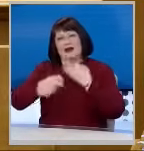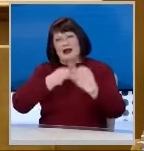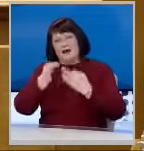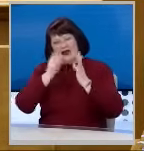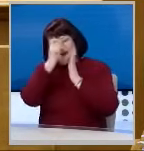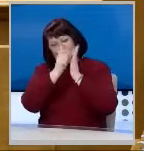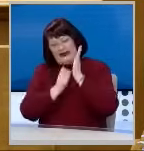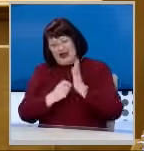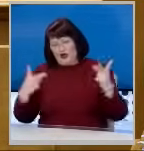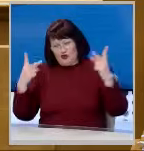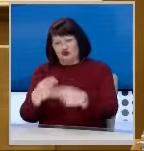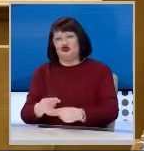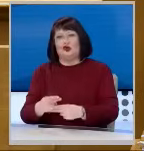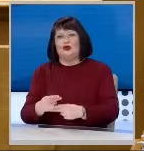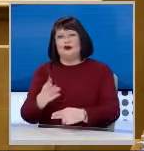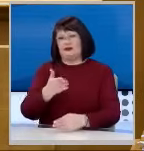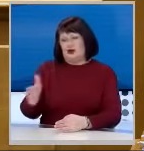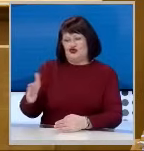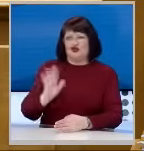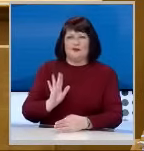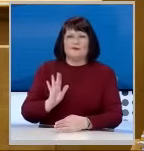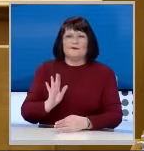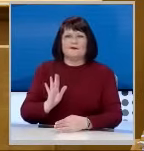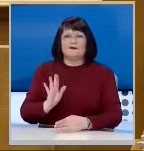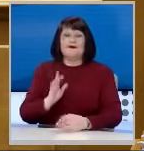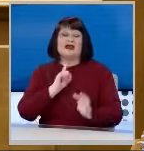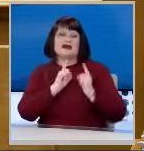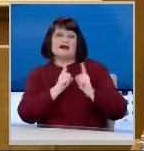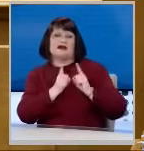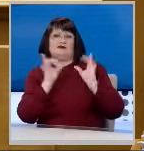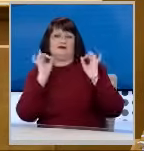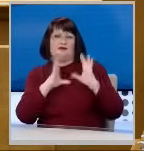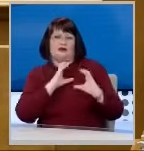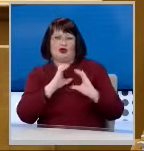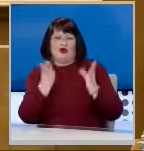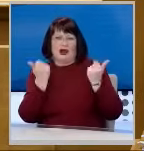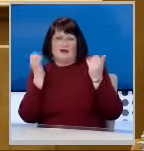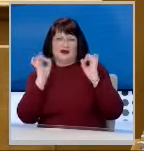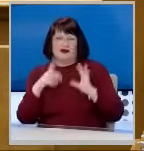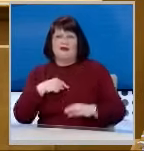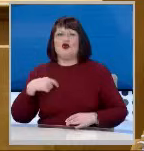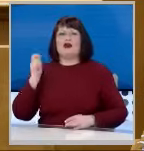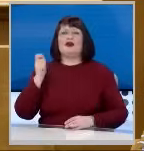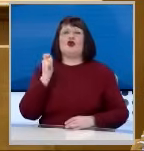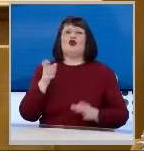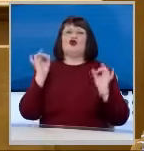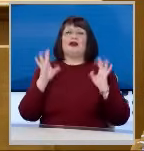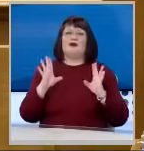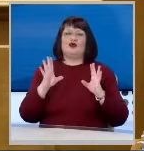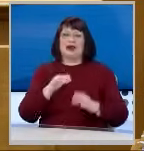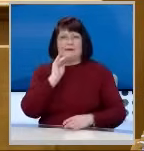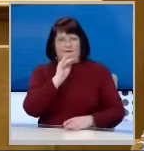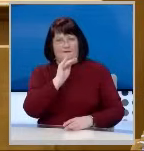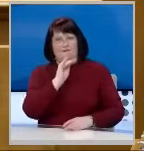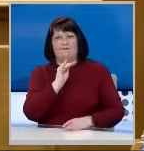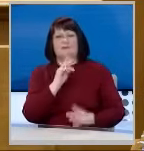κατάλογο ομιλητών μονομερώς χωρίς συνεννόηση με κανέναν πολιτικό αρχηγό το διασταύρωσαν